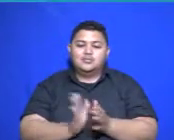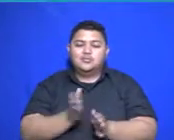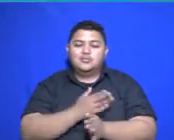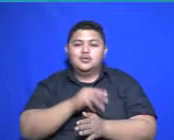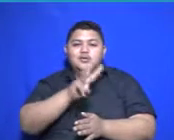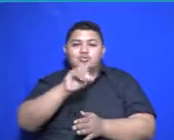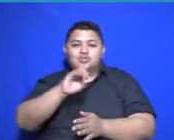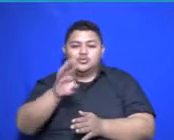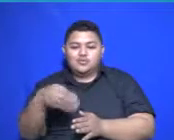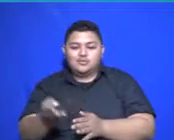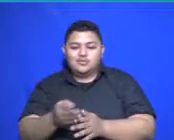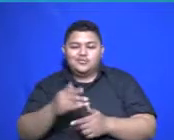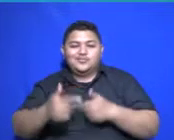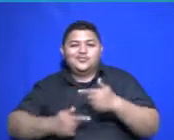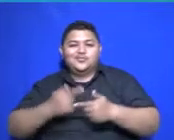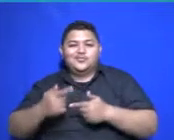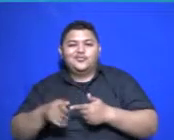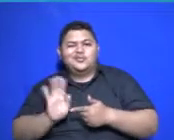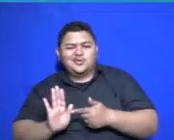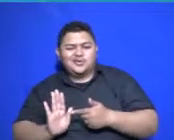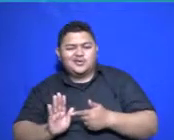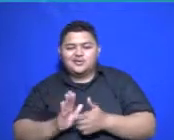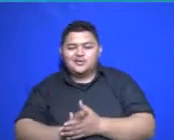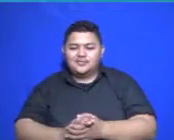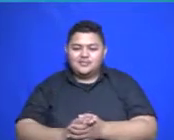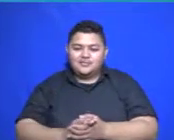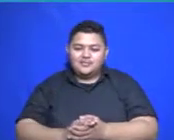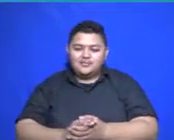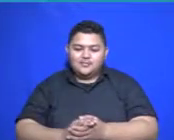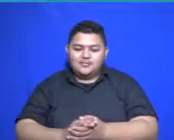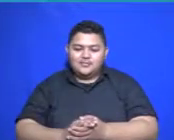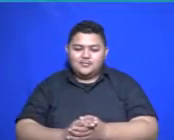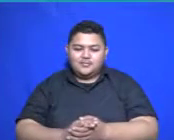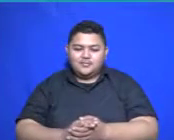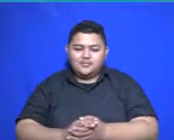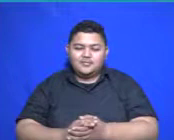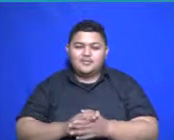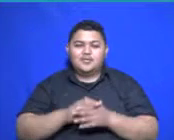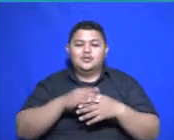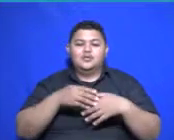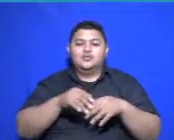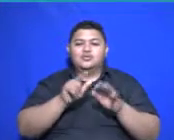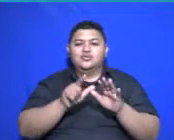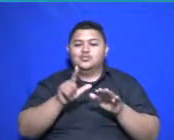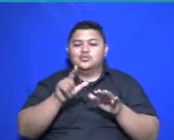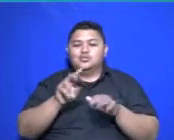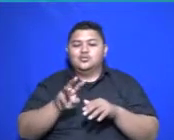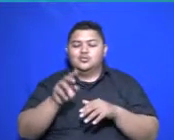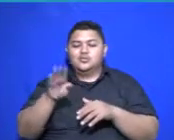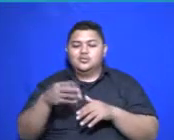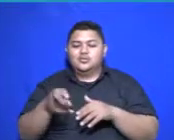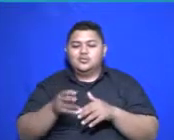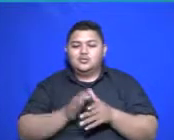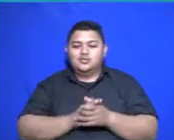tahun diproses tidak jadi-jadi. Dan kita berarti sudah 70 tahun lebih perdita ini belum